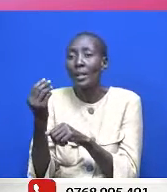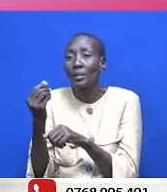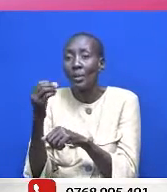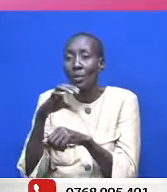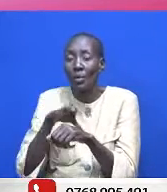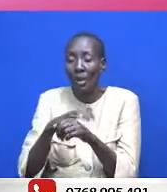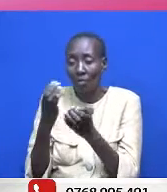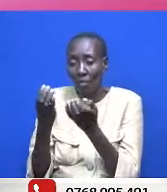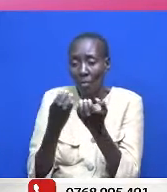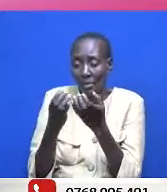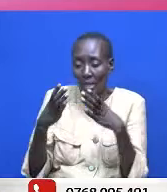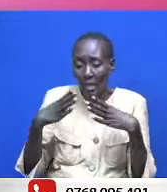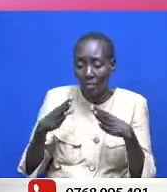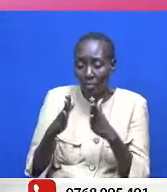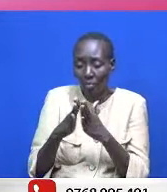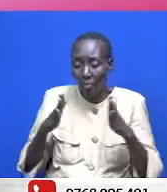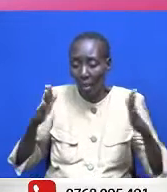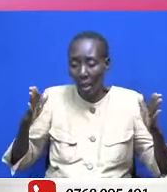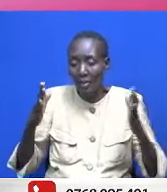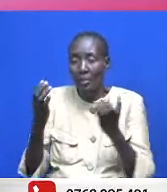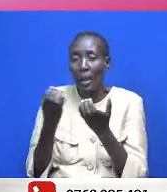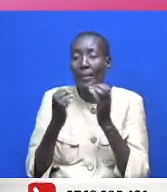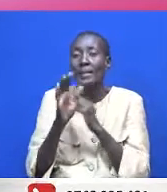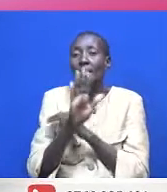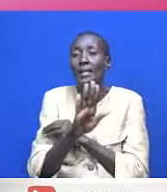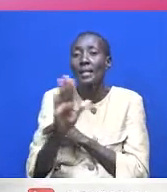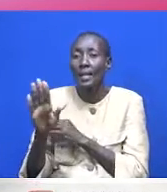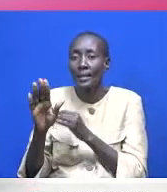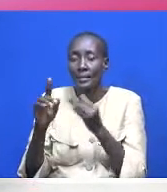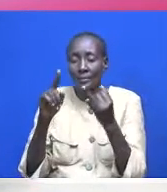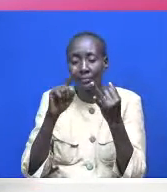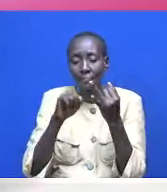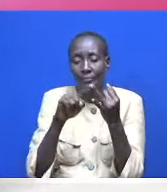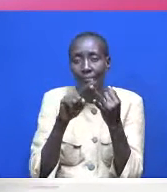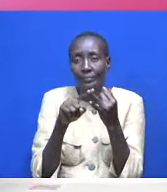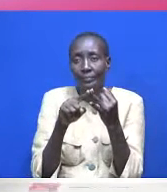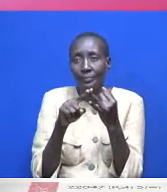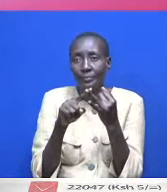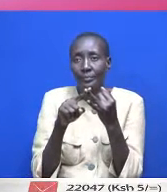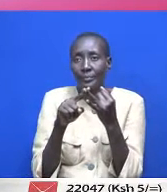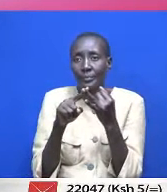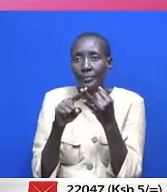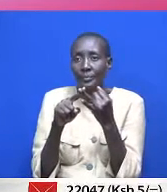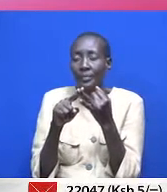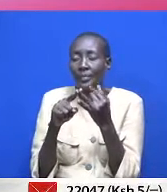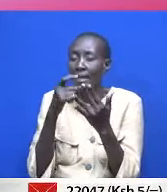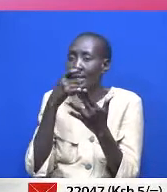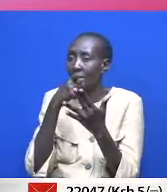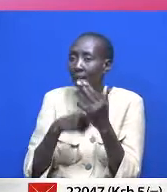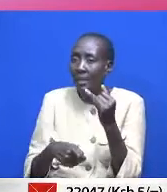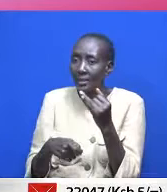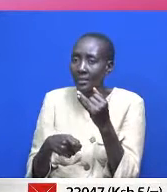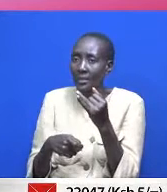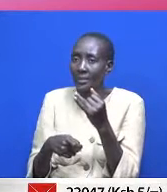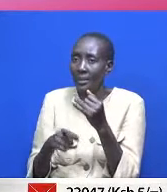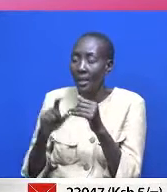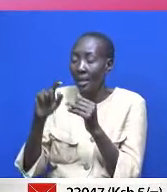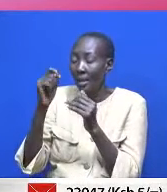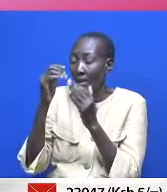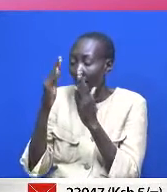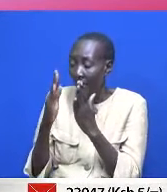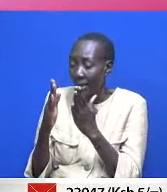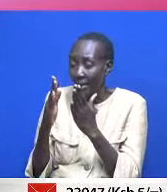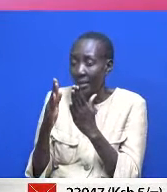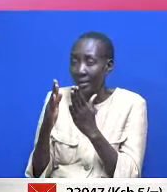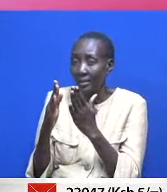wafanyabiashara wadogo ili wapanue biashara zao. La pili, mambo ya kodi. Wakenya haswa wana haja